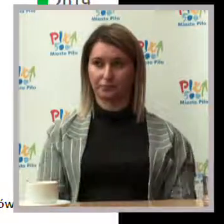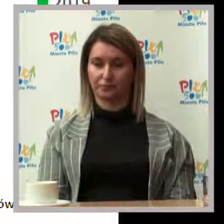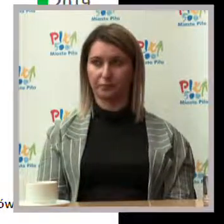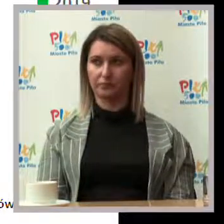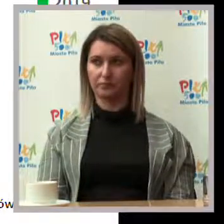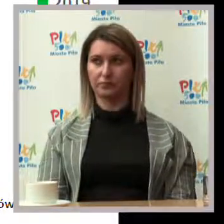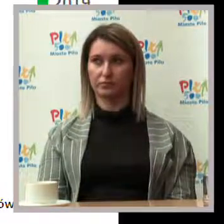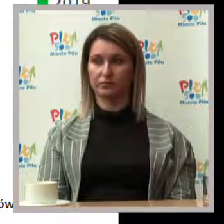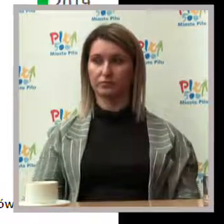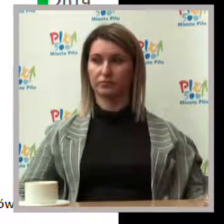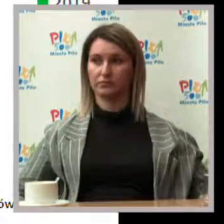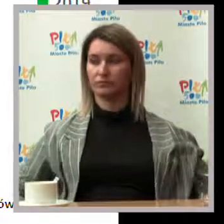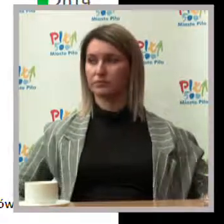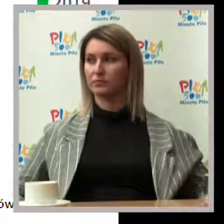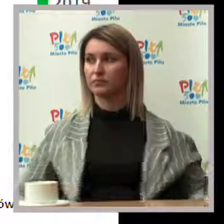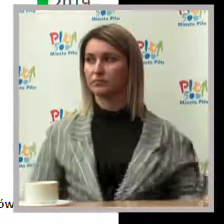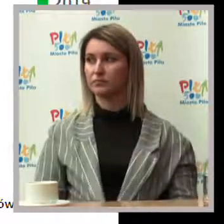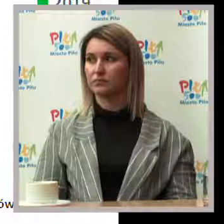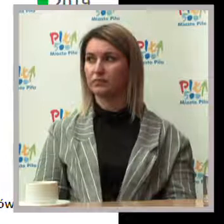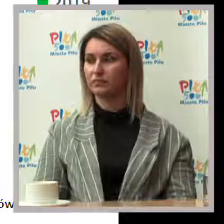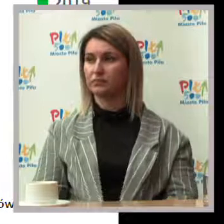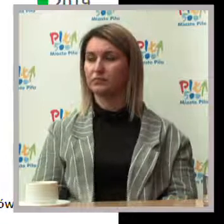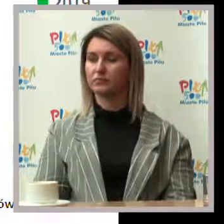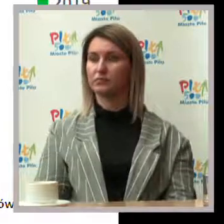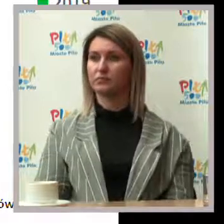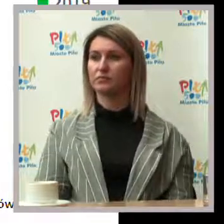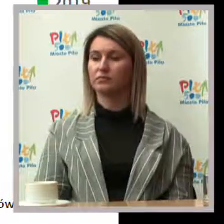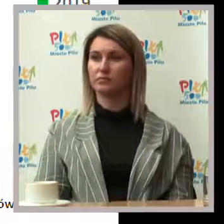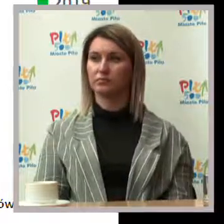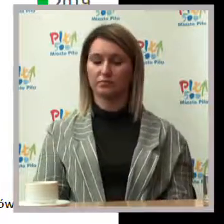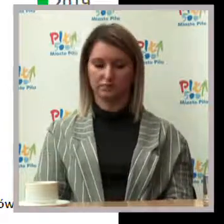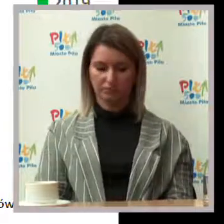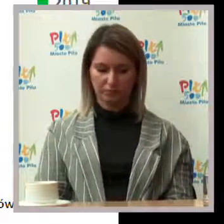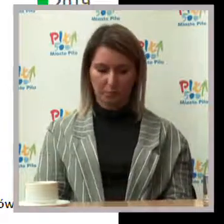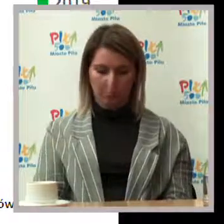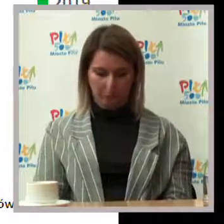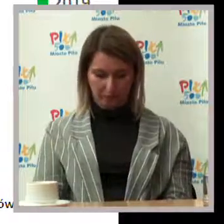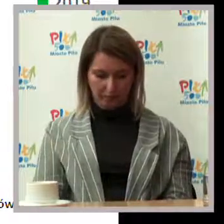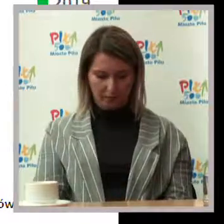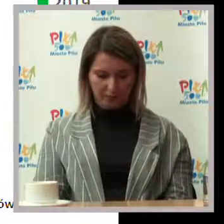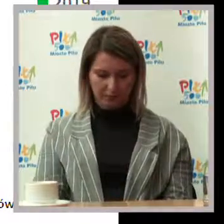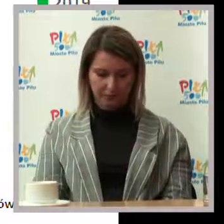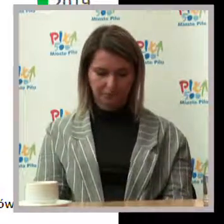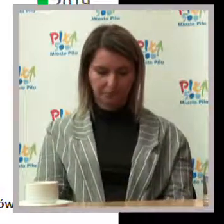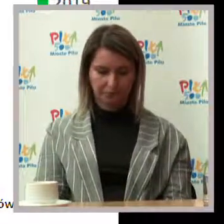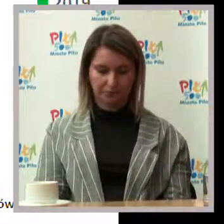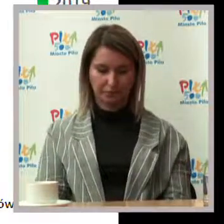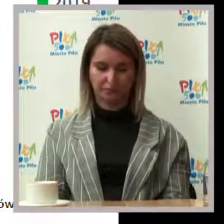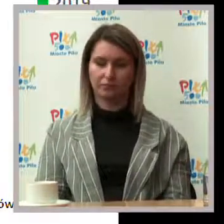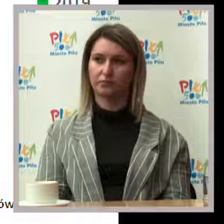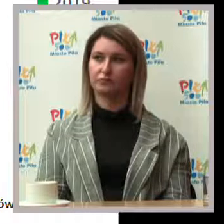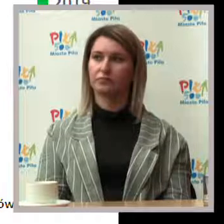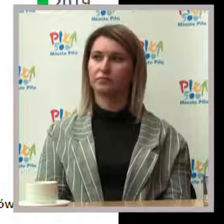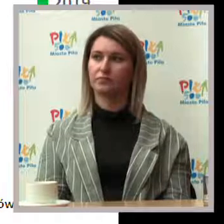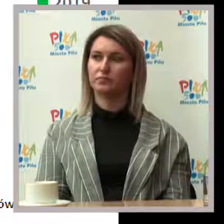roku 2017 poziom niecałe 76 milionów złotych, w bieżącym roku to niespełna 80 milionów